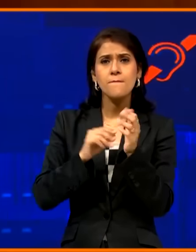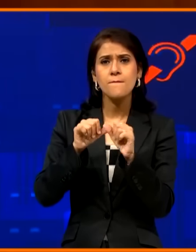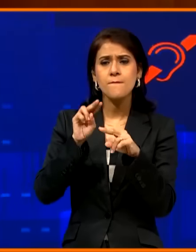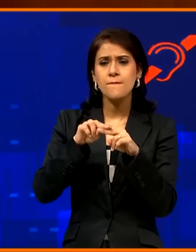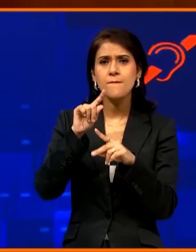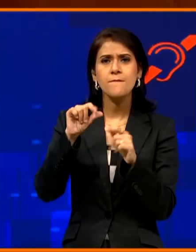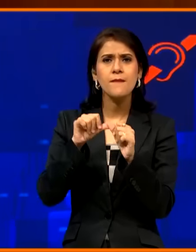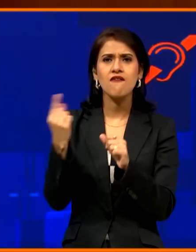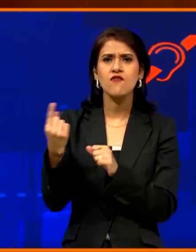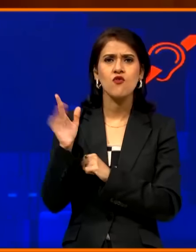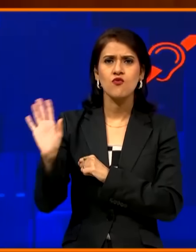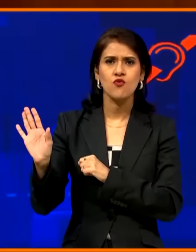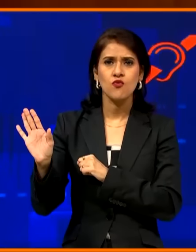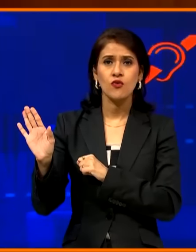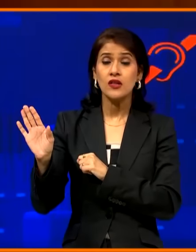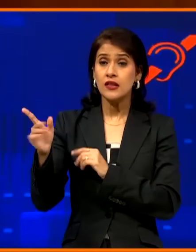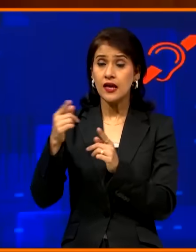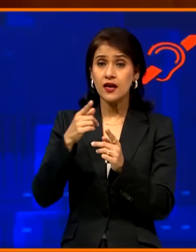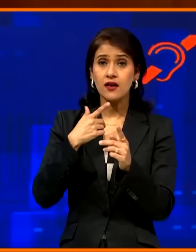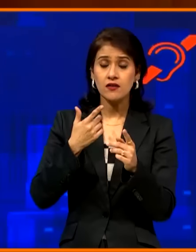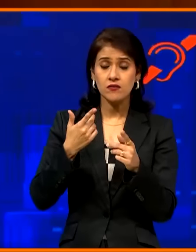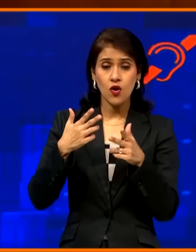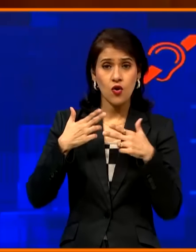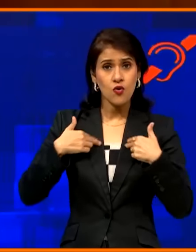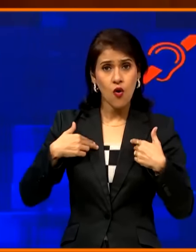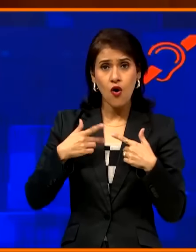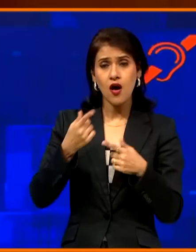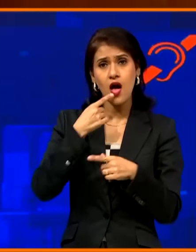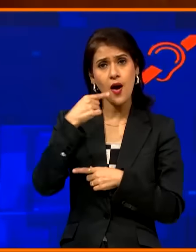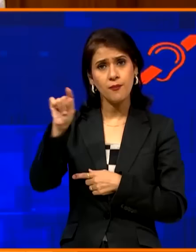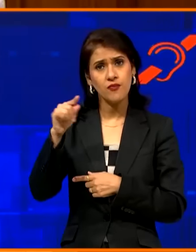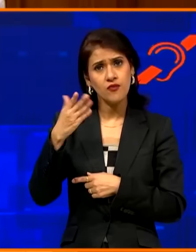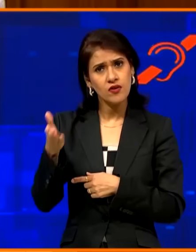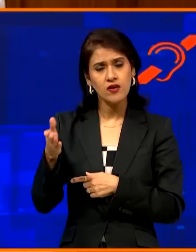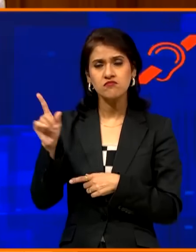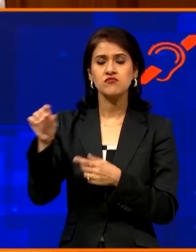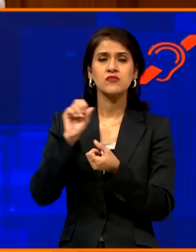मुलजिम है मुजरिम नहीं है कहीं किसी जगह से